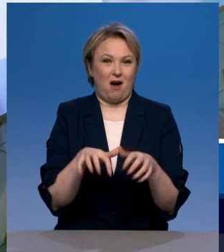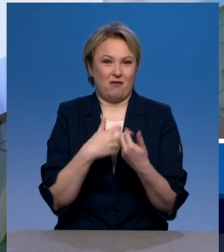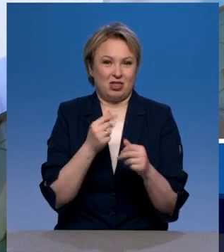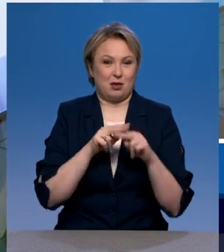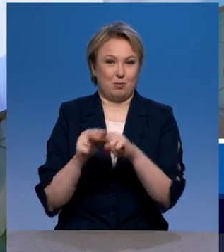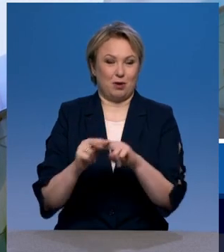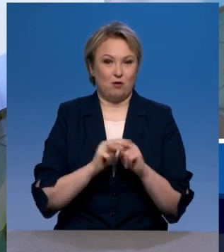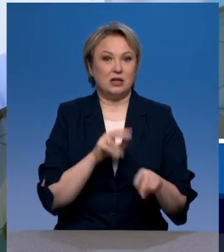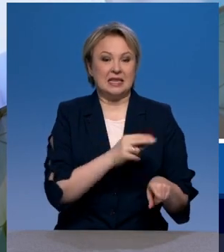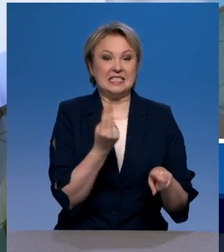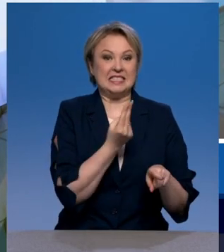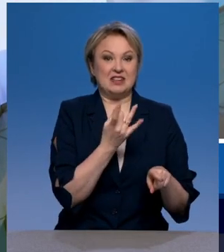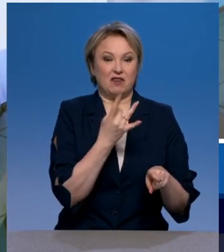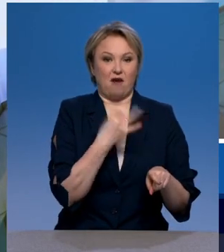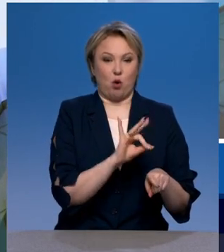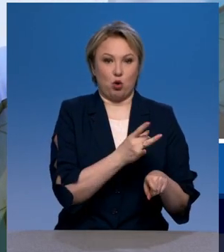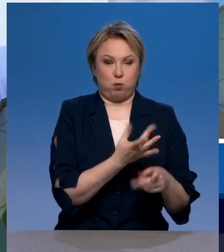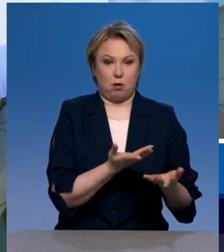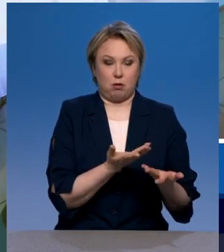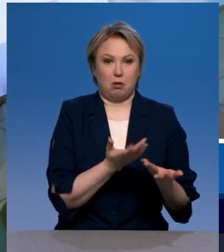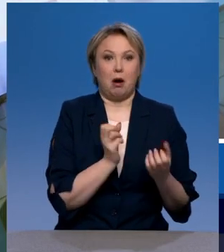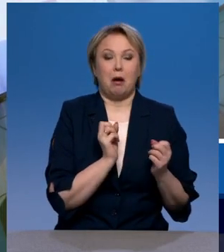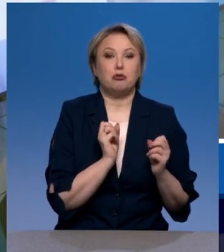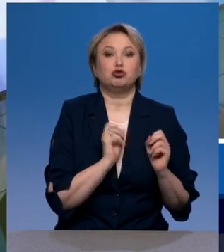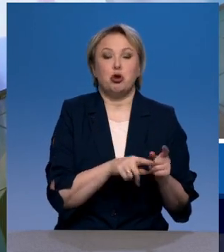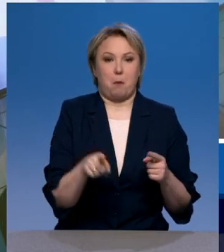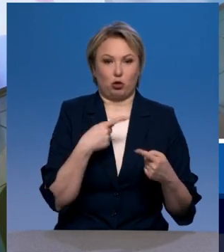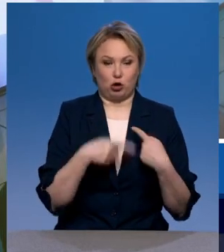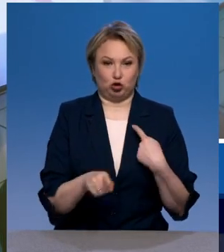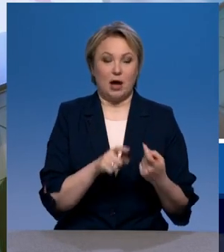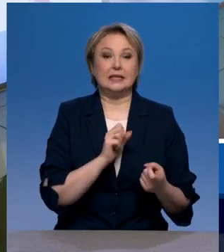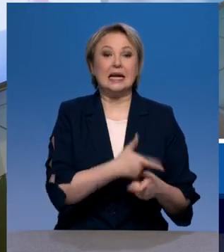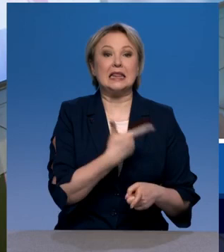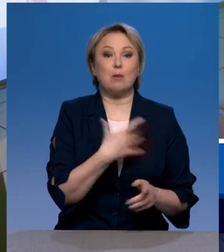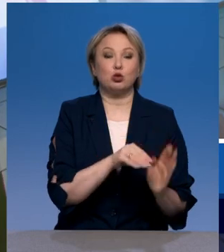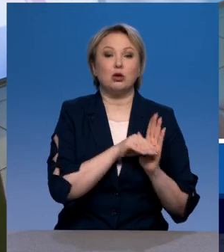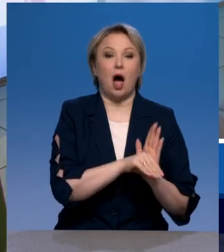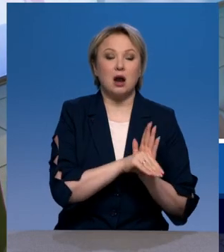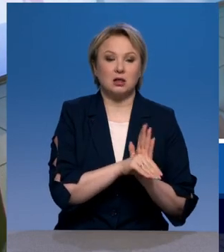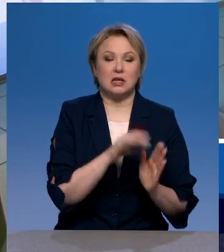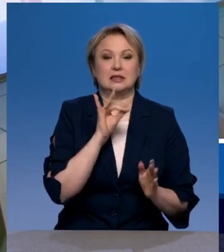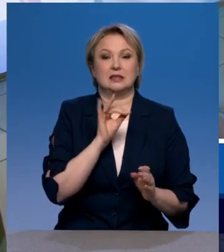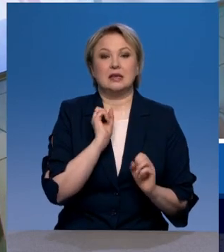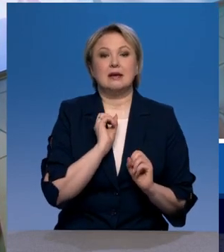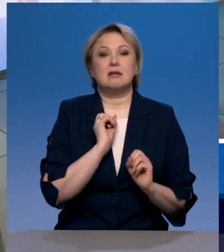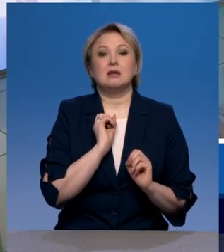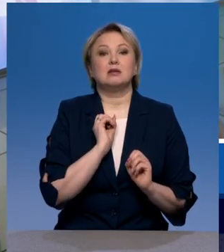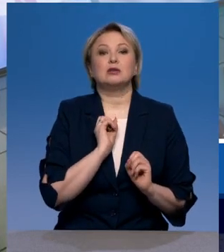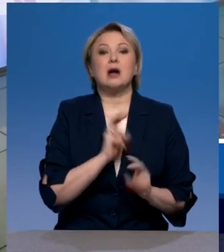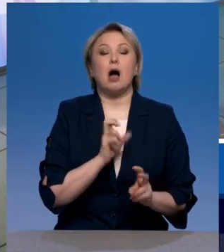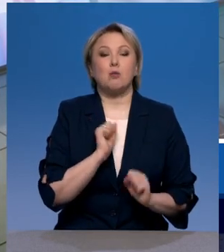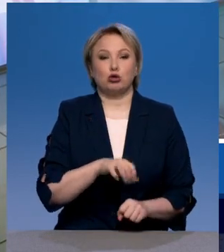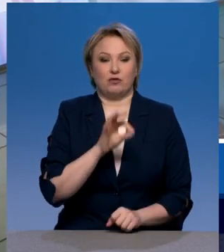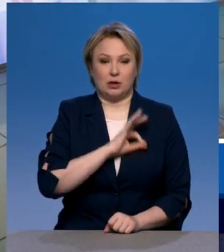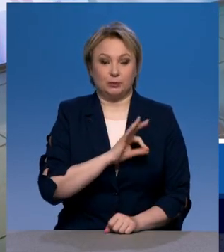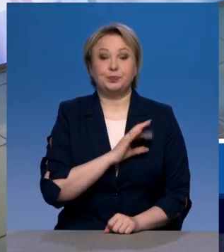цифровой рубль, где он будет храниться, как им можно будет воспользоваться? Да, здесь для нас, как потребителей, несмотря на то, что